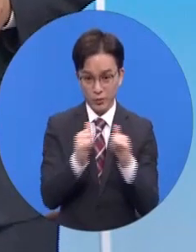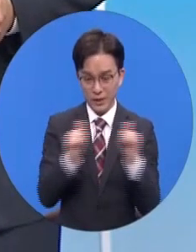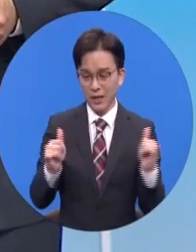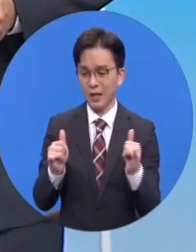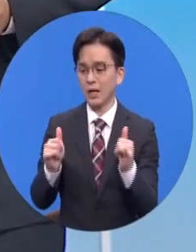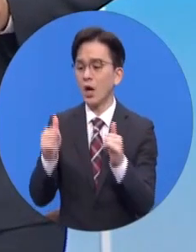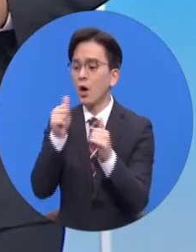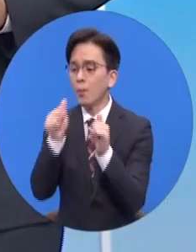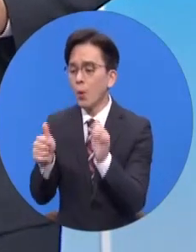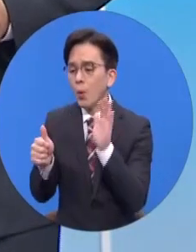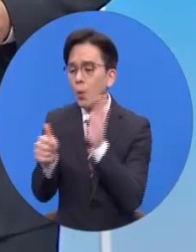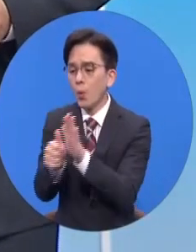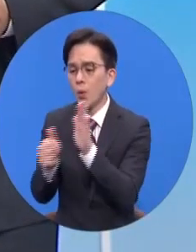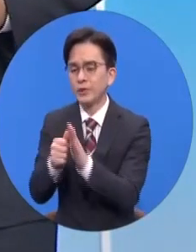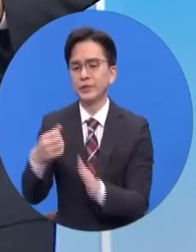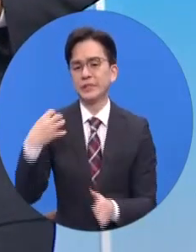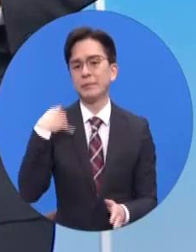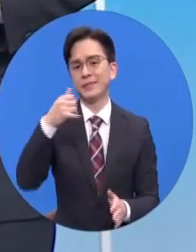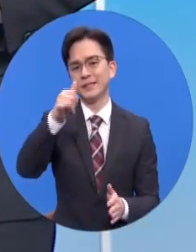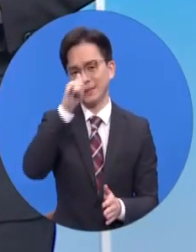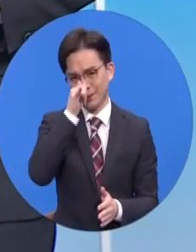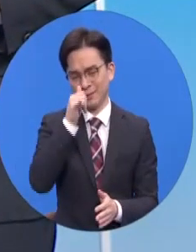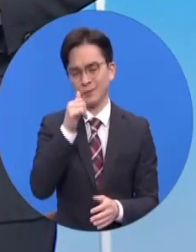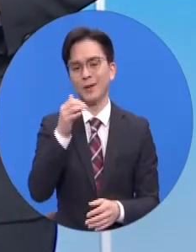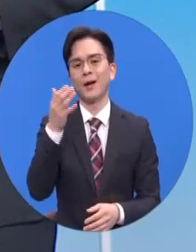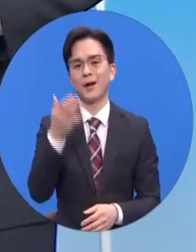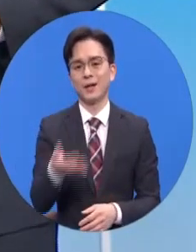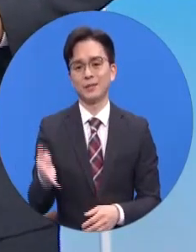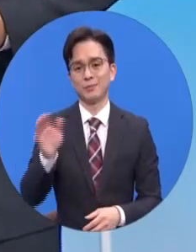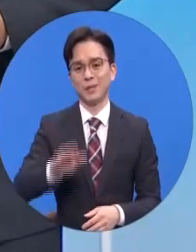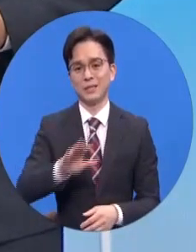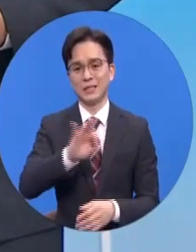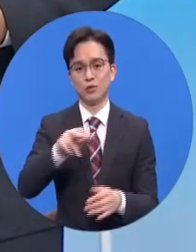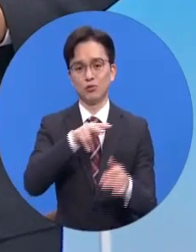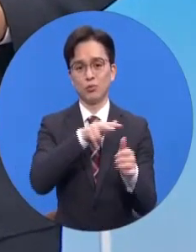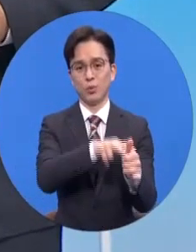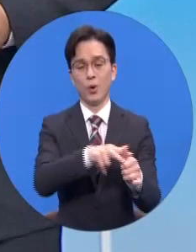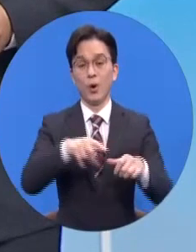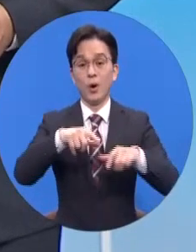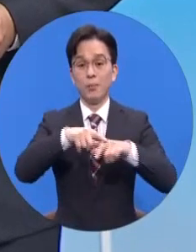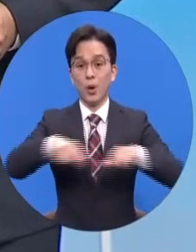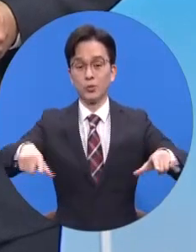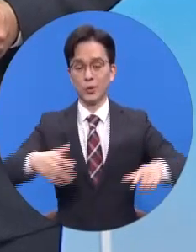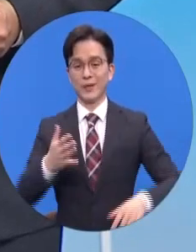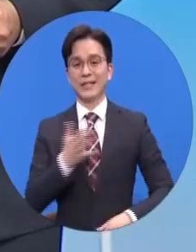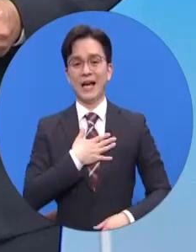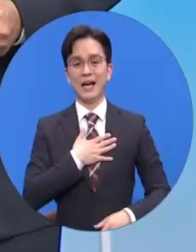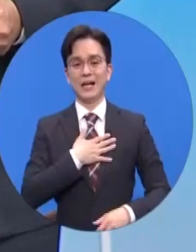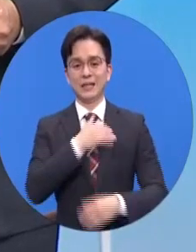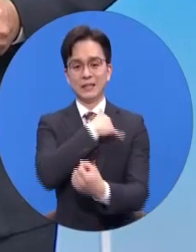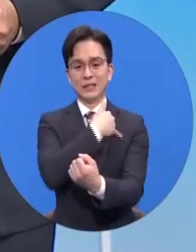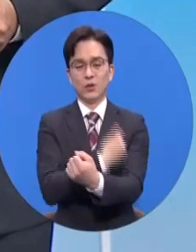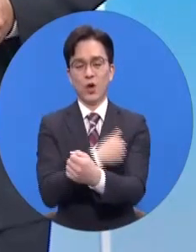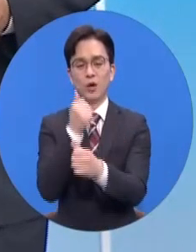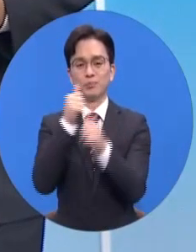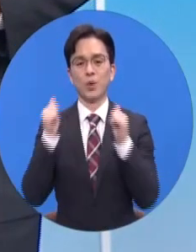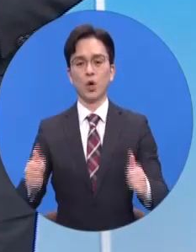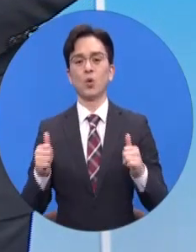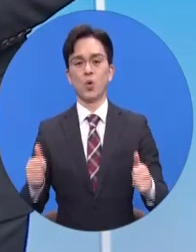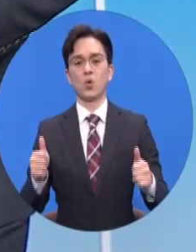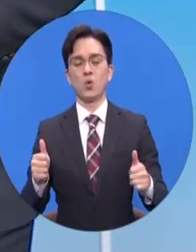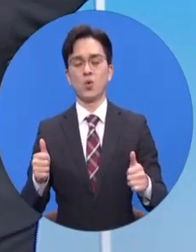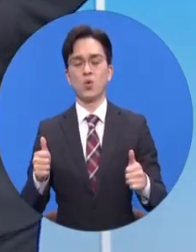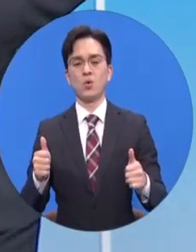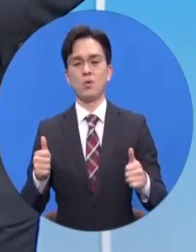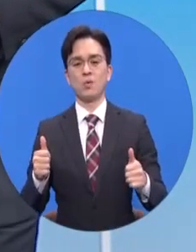내고 있는 건 사실입니다 하지만 이재명 후보가 평소 강조의 왔던 2권 변호사 이력과 는 어울리지